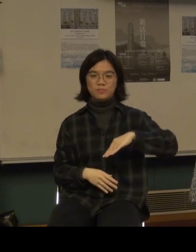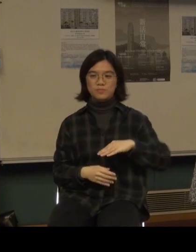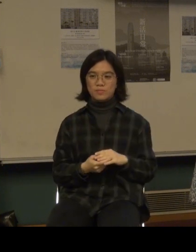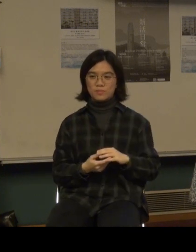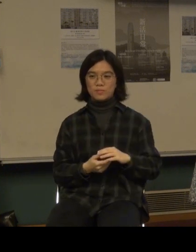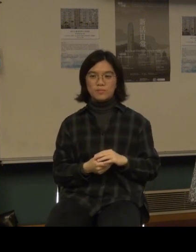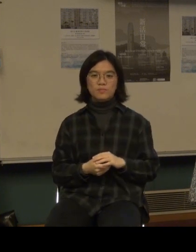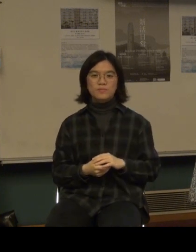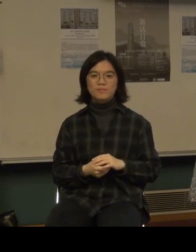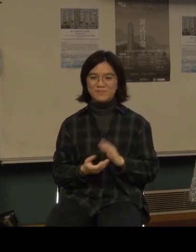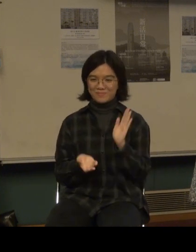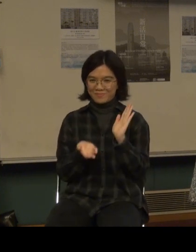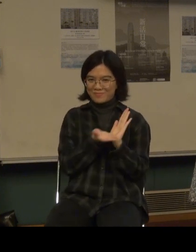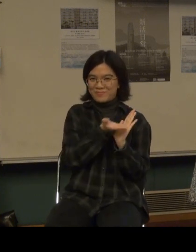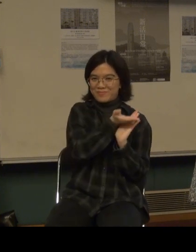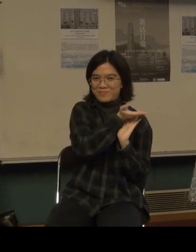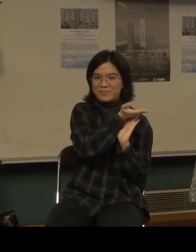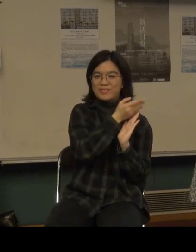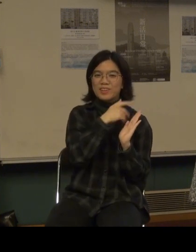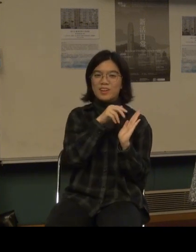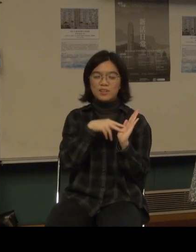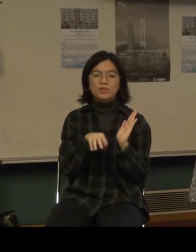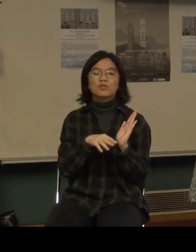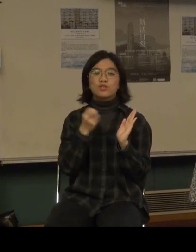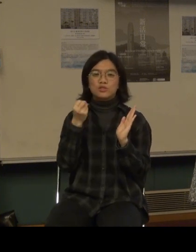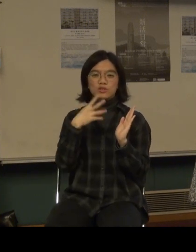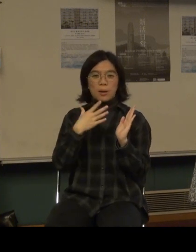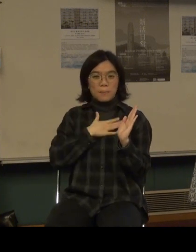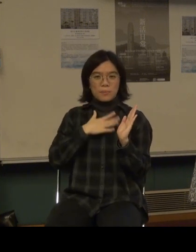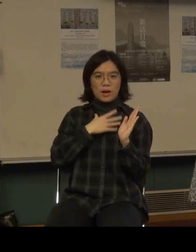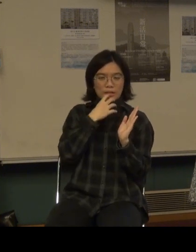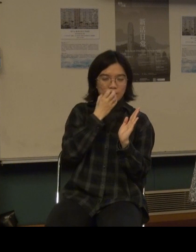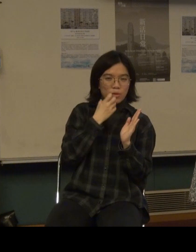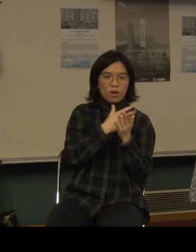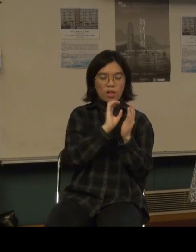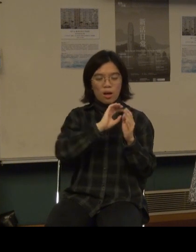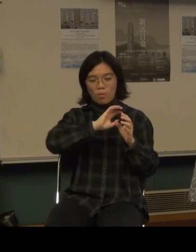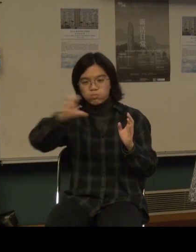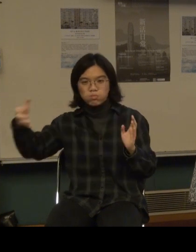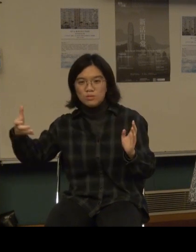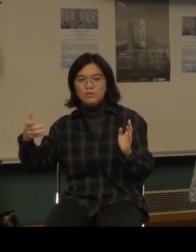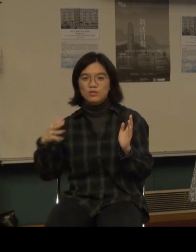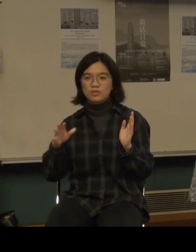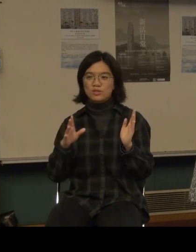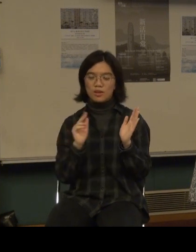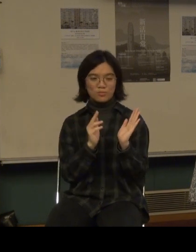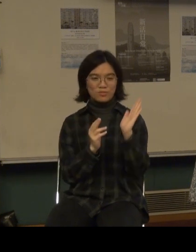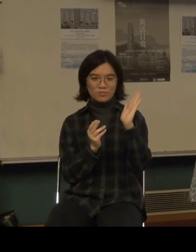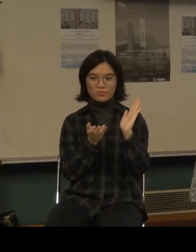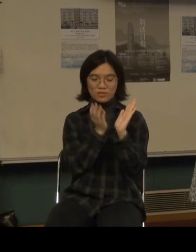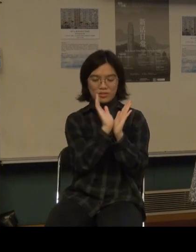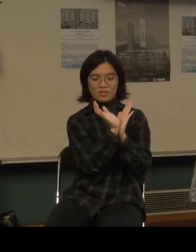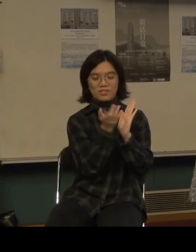咗防止嗰啲橙啊、蘋果碌走咧，所以佢個角咧，佢個尾咧係會有一個即係企身板